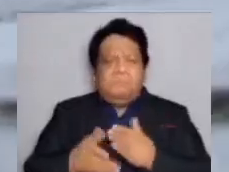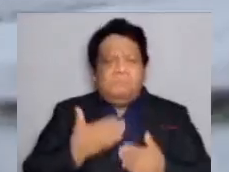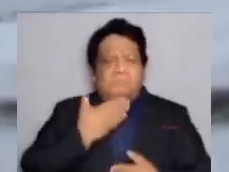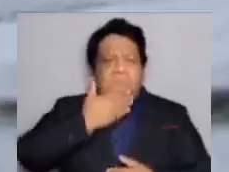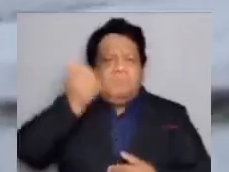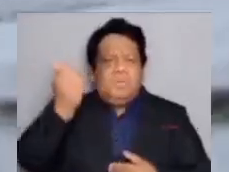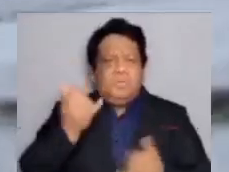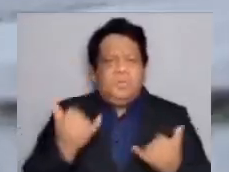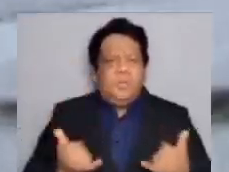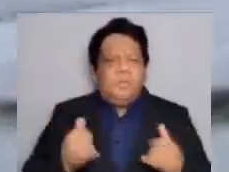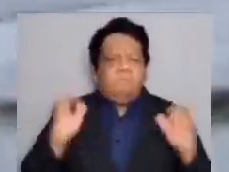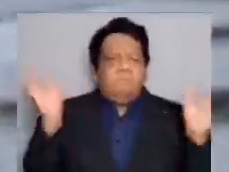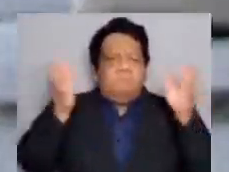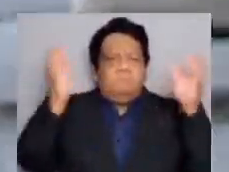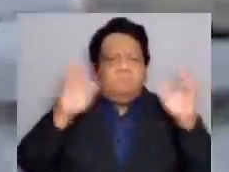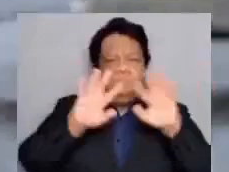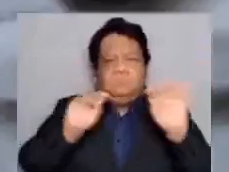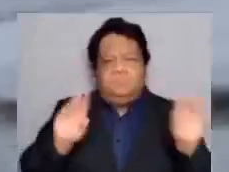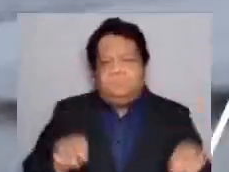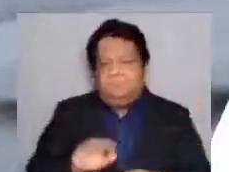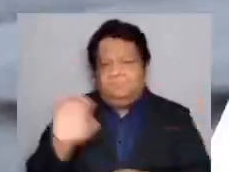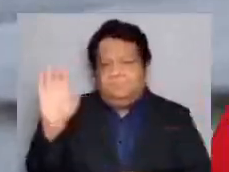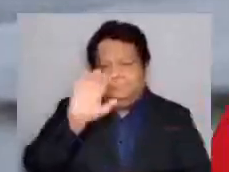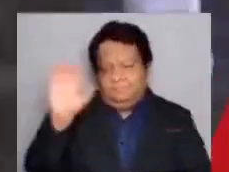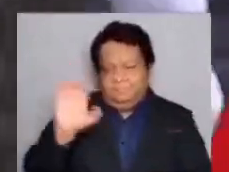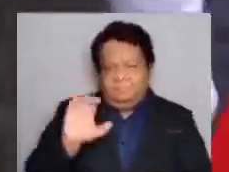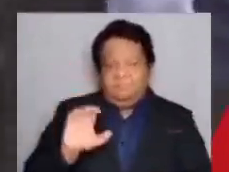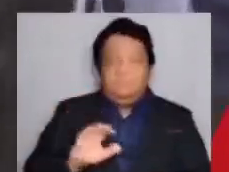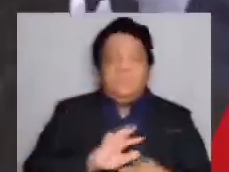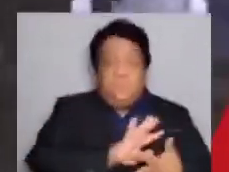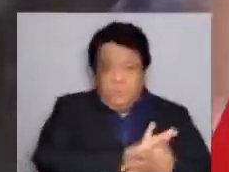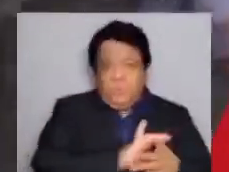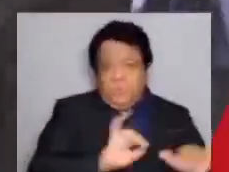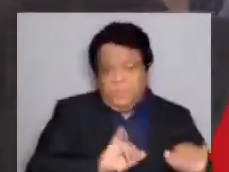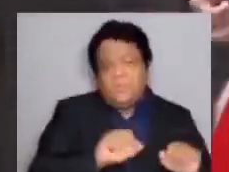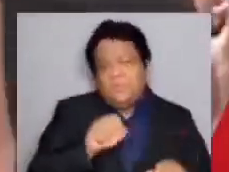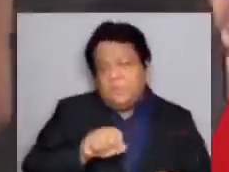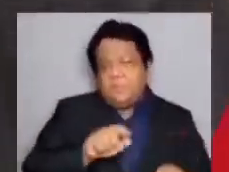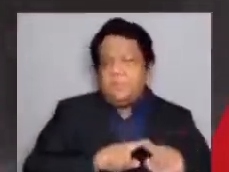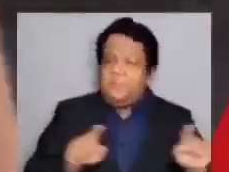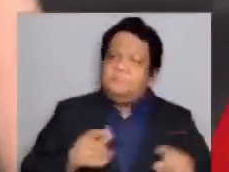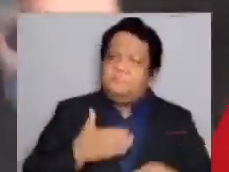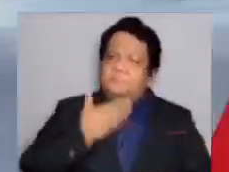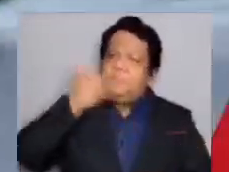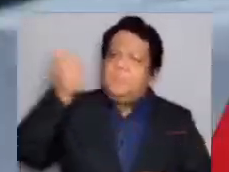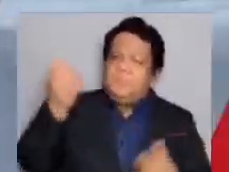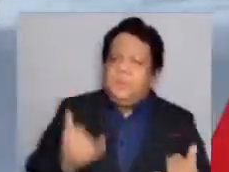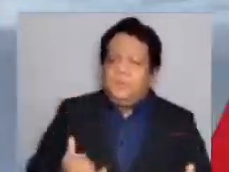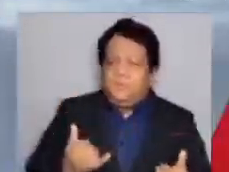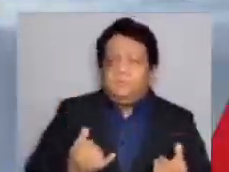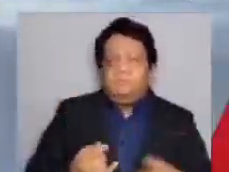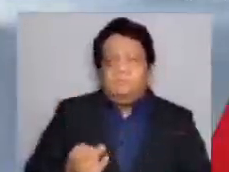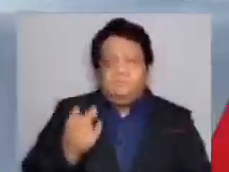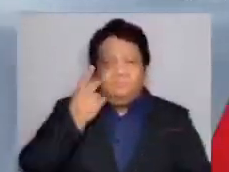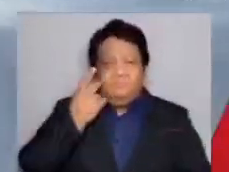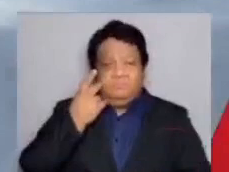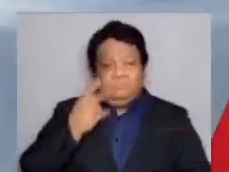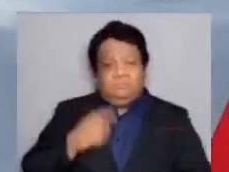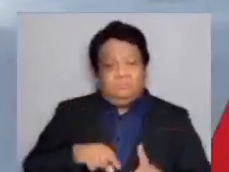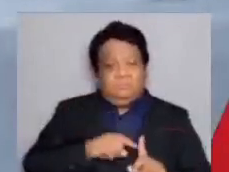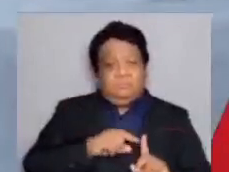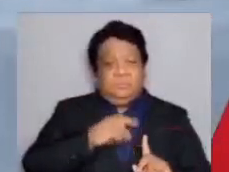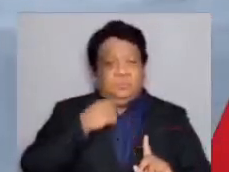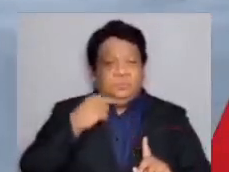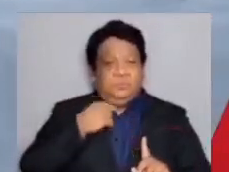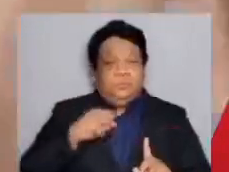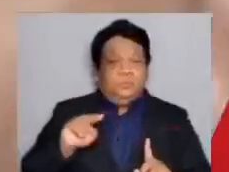kay OCTA Research Fellow Father Nicanor Ostriaco Jr., may indikasyon sa Pilipinas at maging sa ibang bansa na may immunity na mga tao kontra